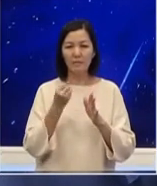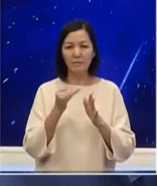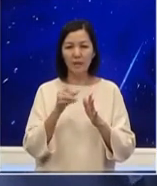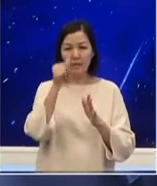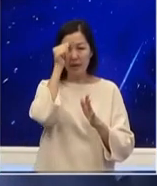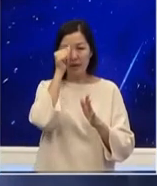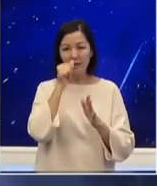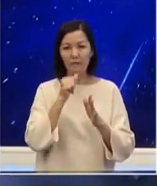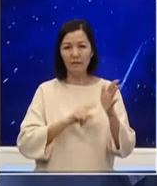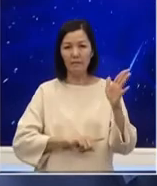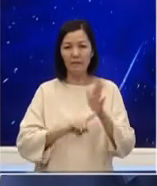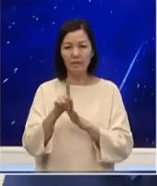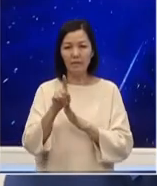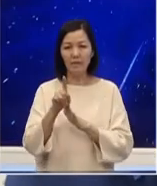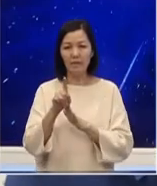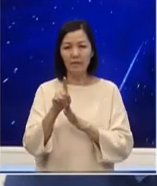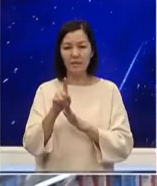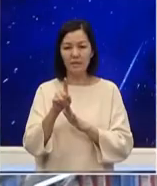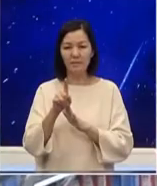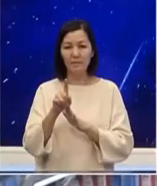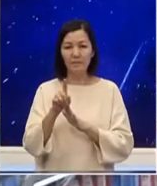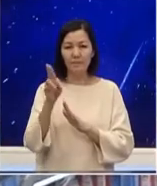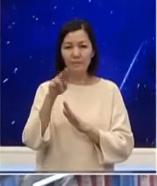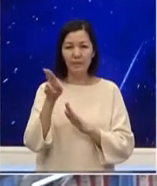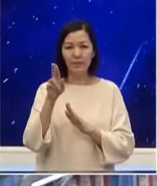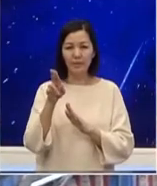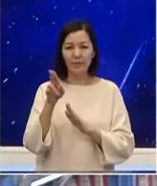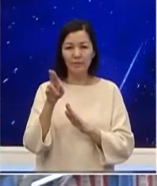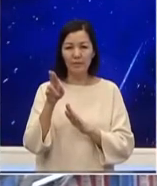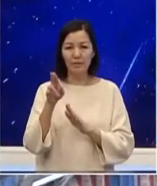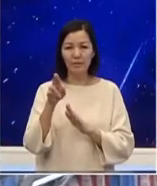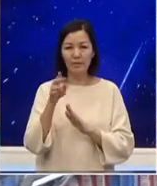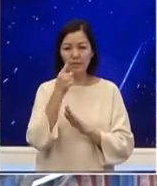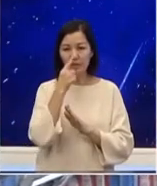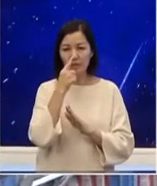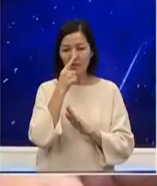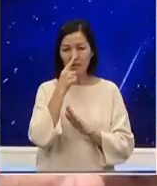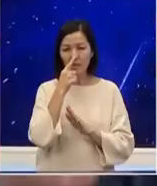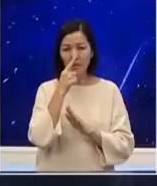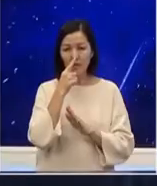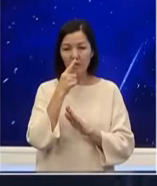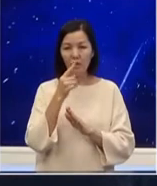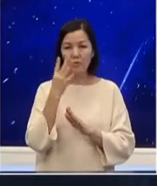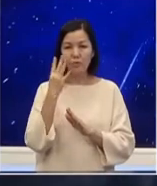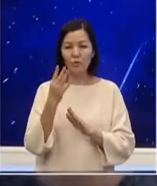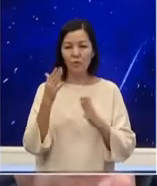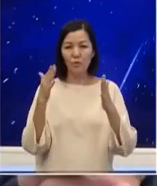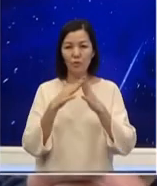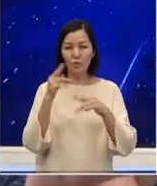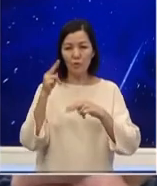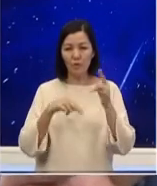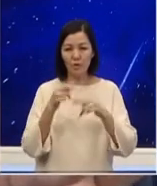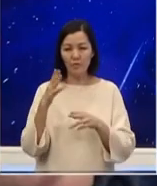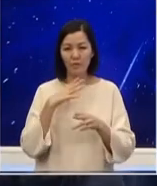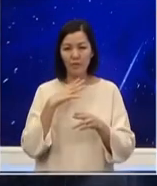басталды, осы декабрь айында аяқтауымыз керек жұмысты. Ең бірінші жұмысында бытовой ғой, үй салынып атыр, төрт үй салынып атыр, монша салынып